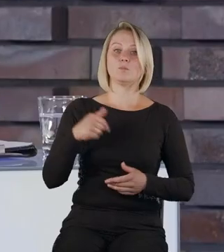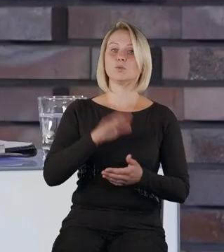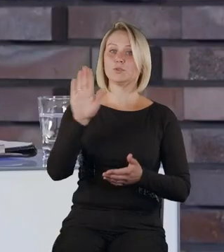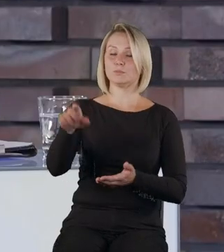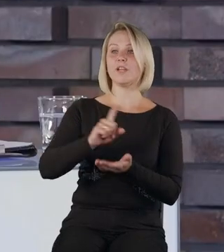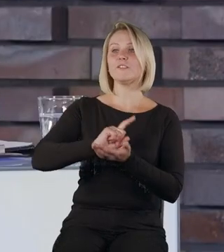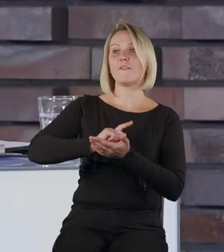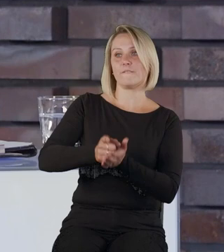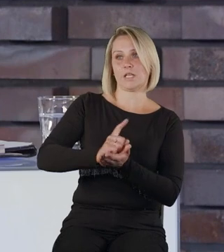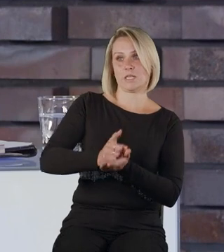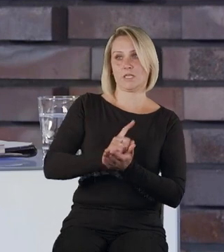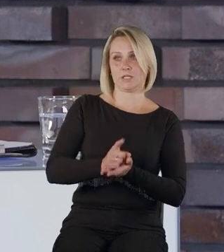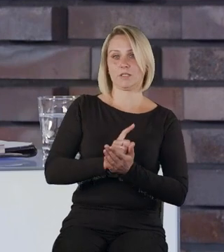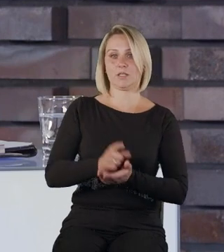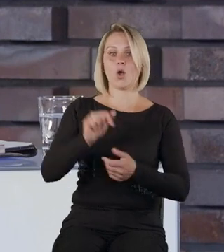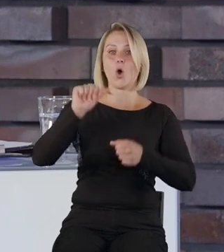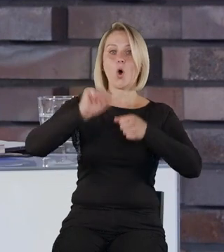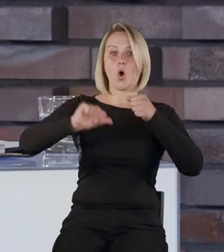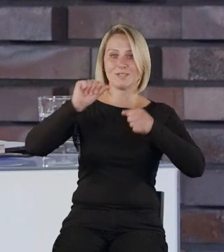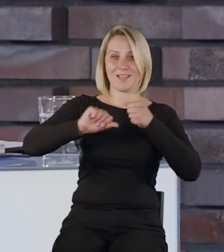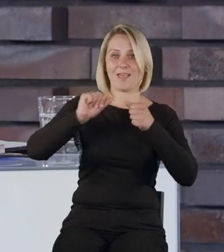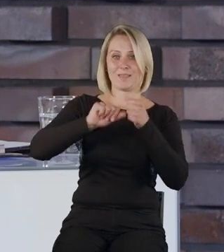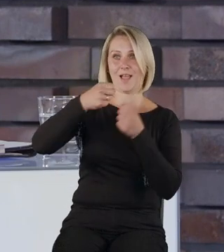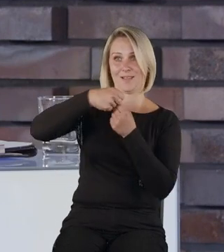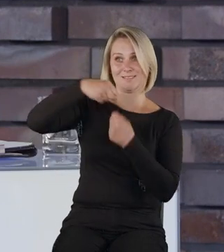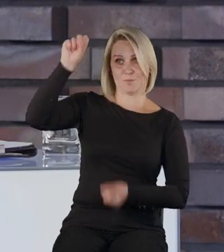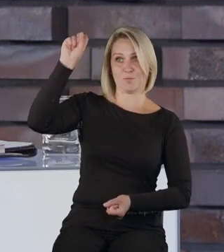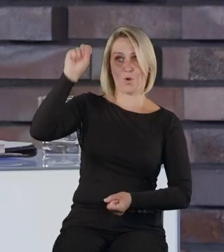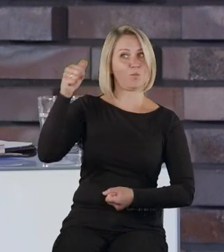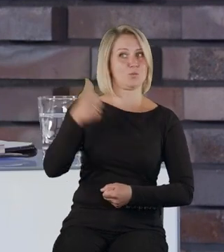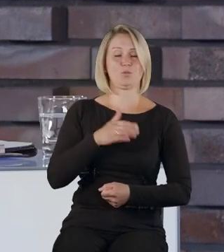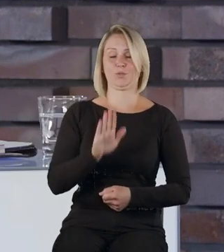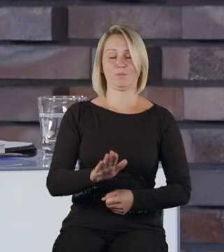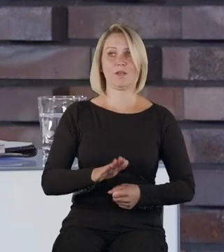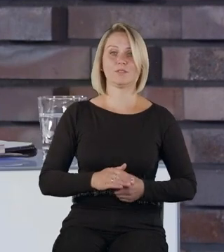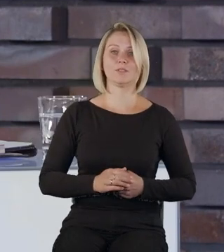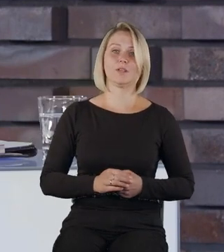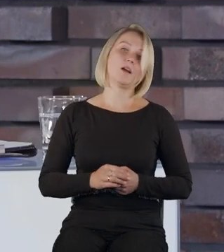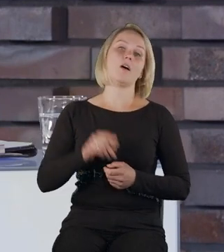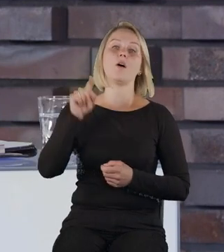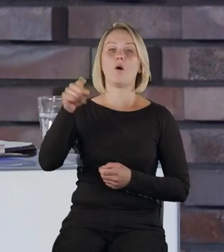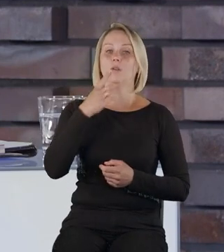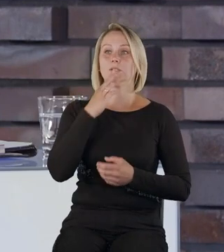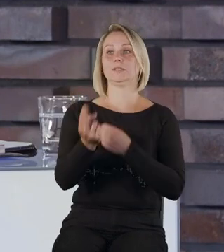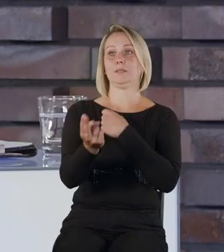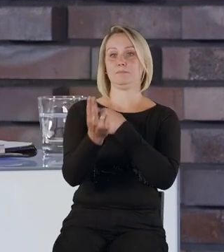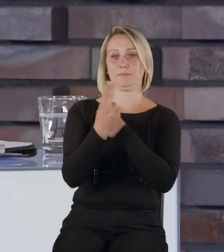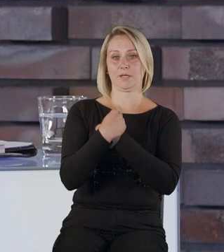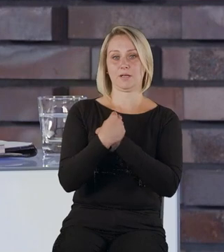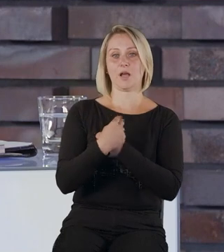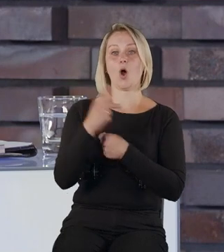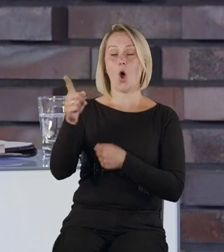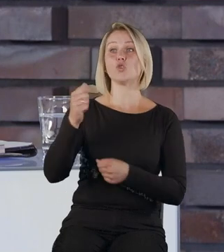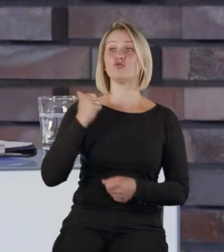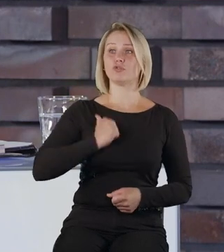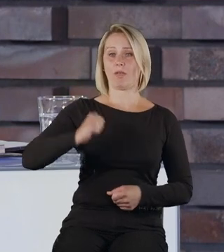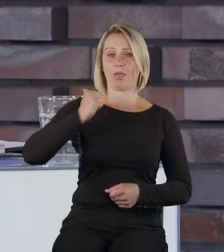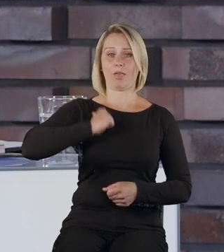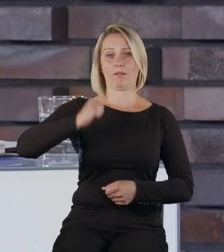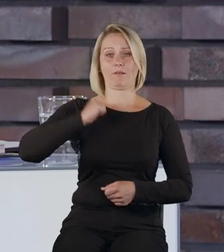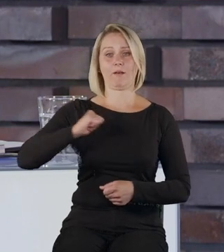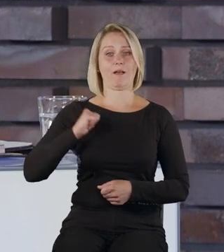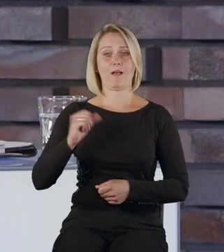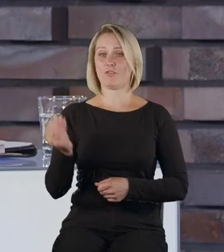wynik, ocenę z dyplomu, tak? Potrzebujemy dyplomu kandydata. Jeżeli czeka on